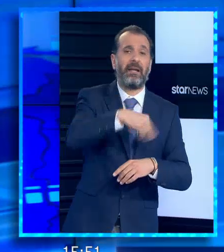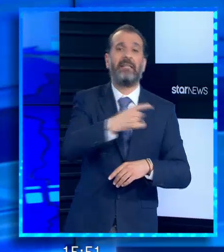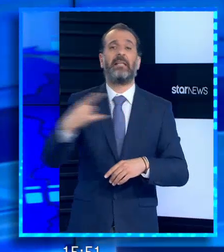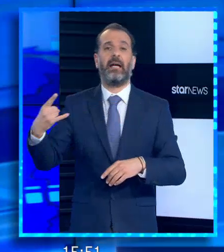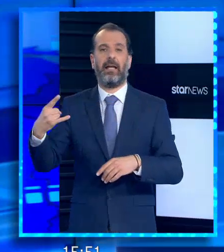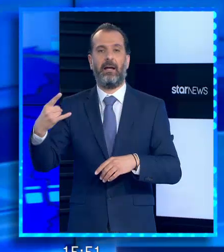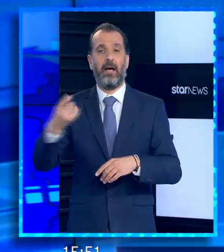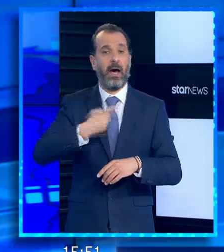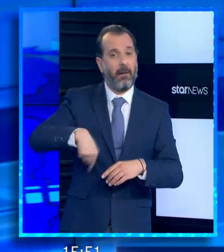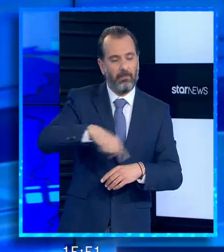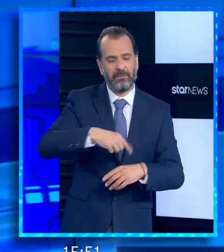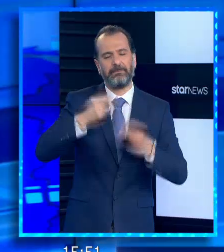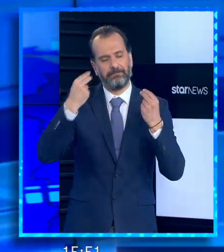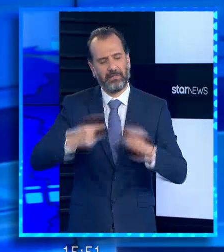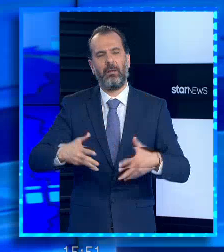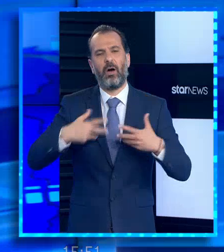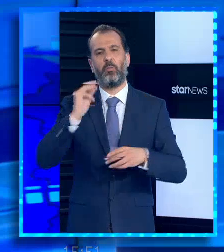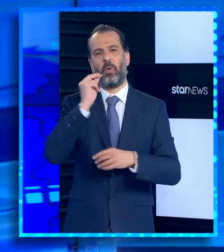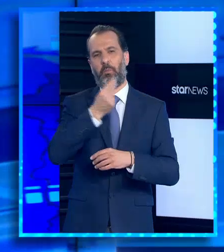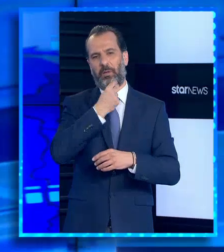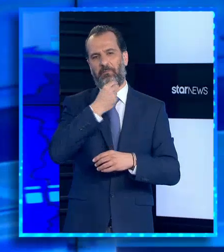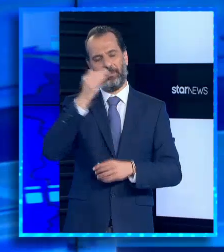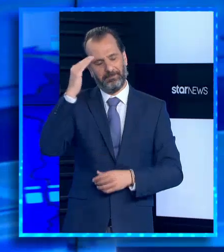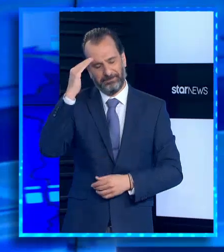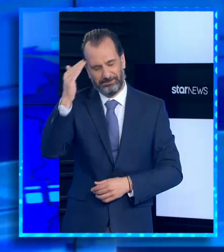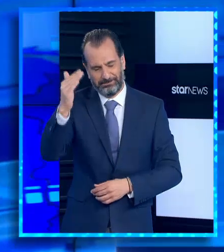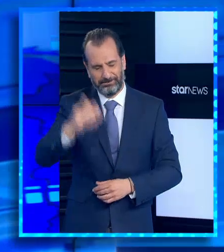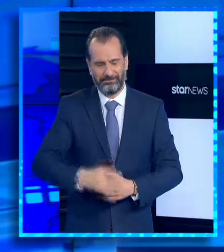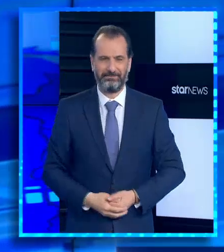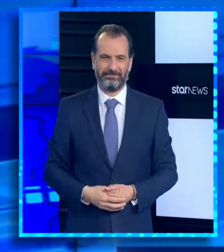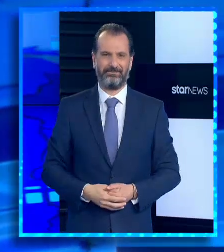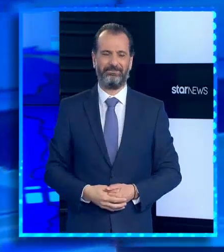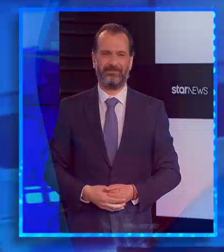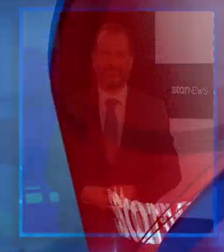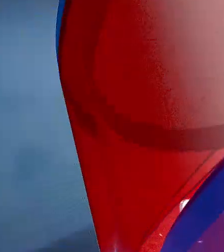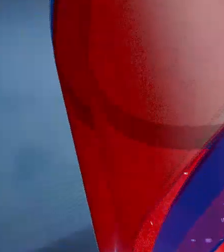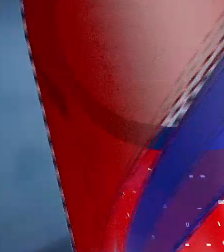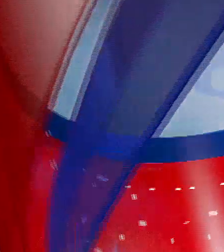με τη Μάρα Ζαχαρέα. Κυρίες και κύριοι, καλό και χαρούμενο απόγευμα να έχετε. Γεια σας.